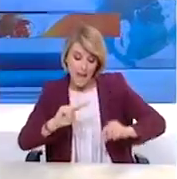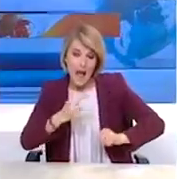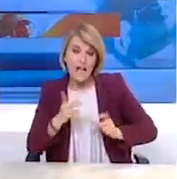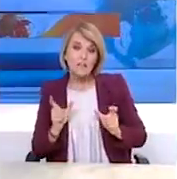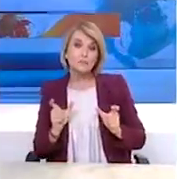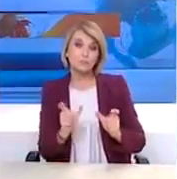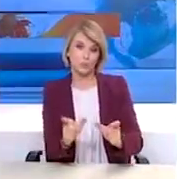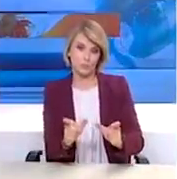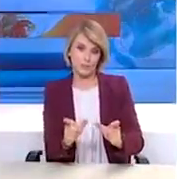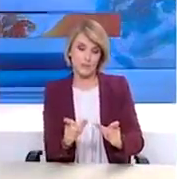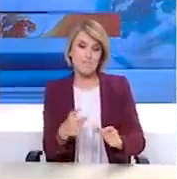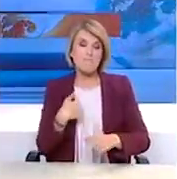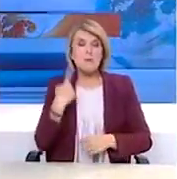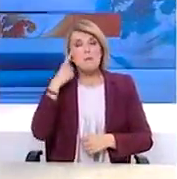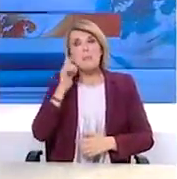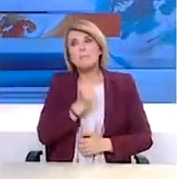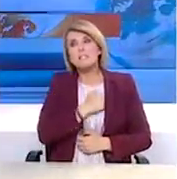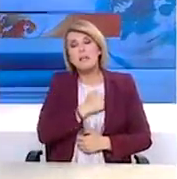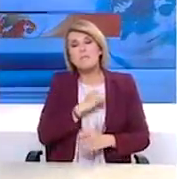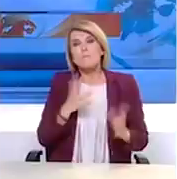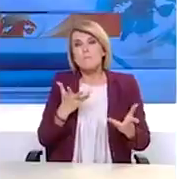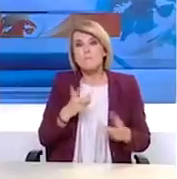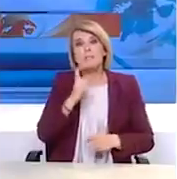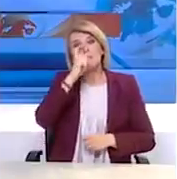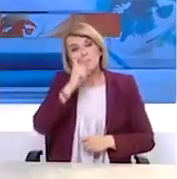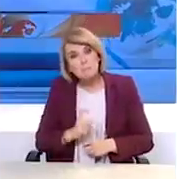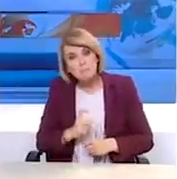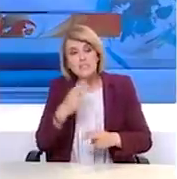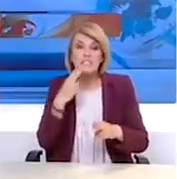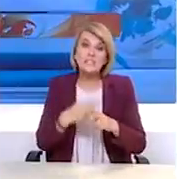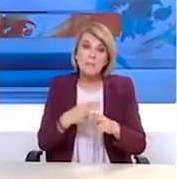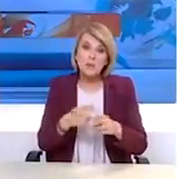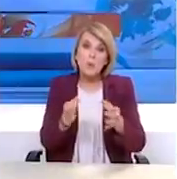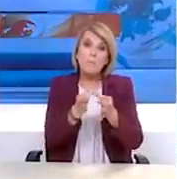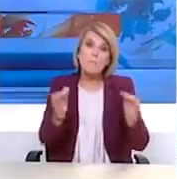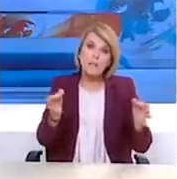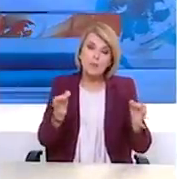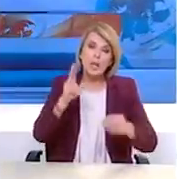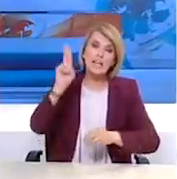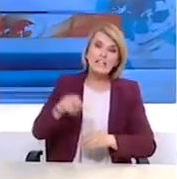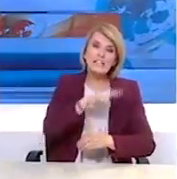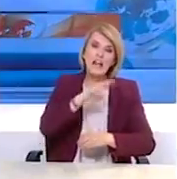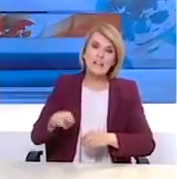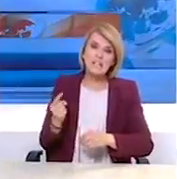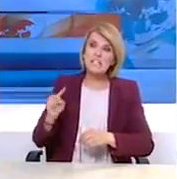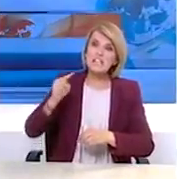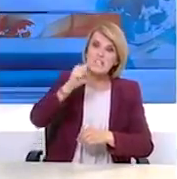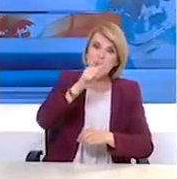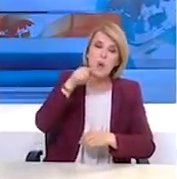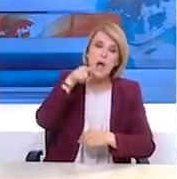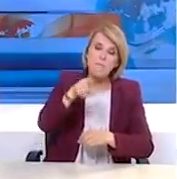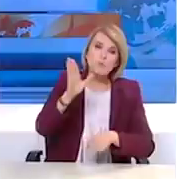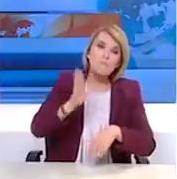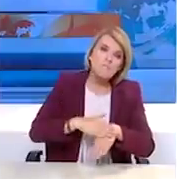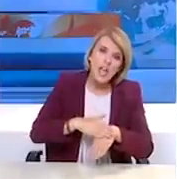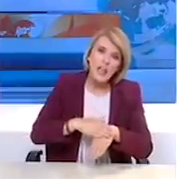αυτό. Δεν θεωρώ ότι είναι απαραίτητο μέτρο η κατάργηση των ταξιδιών για να περιορίσει την